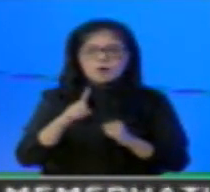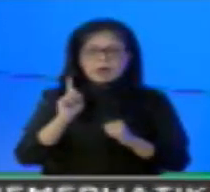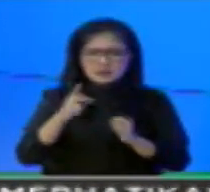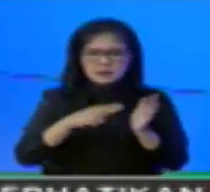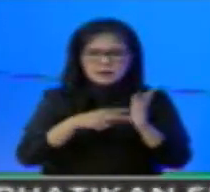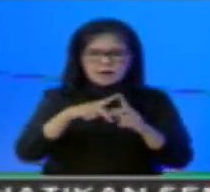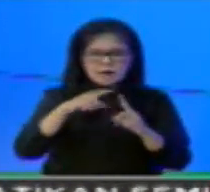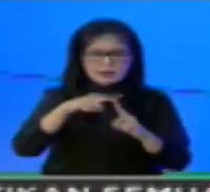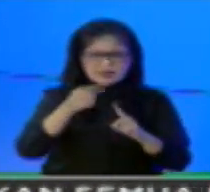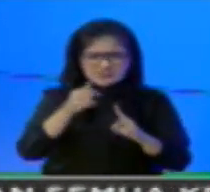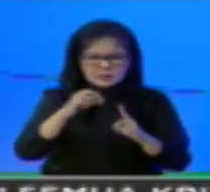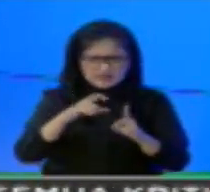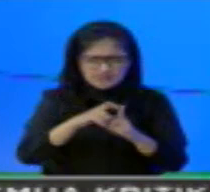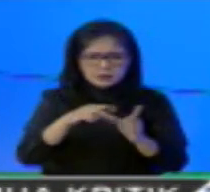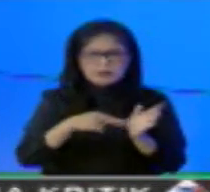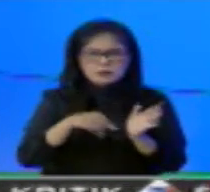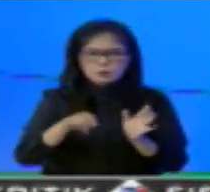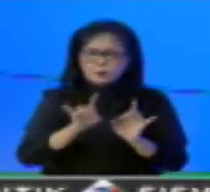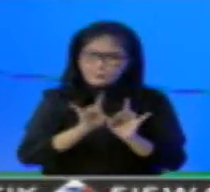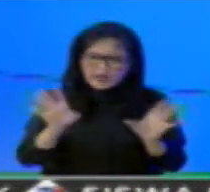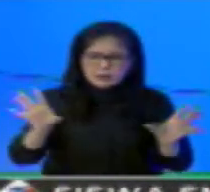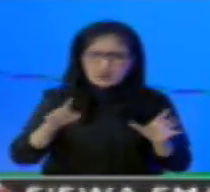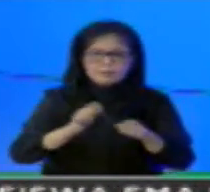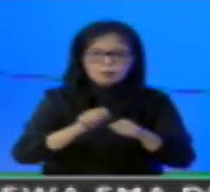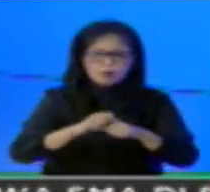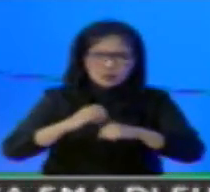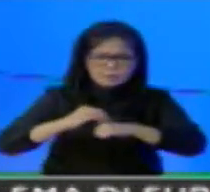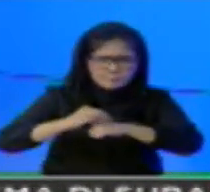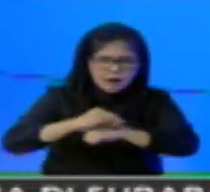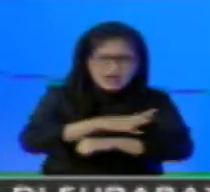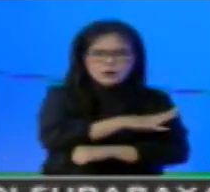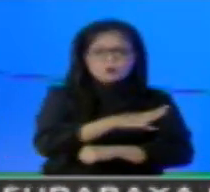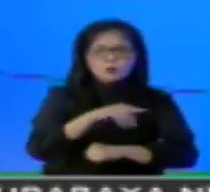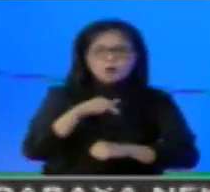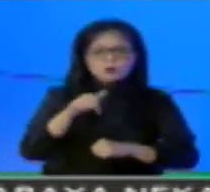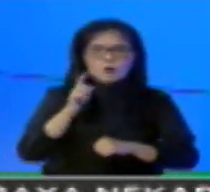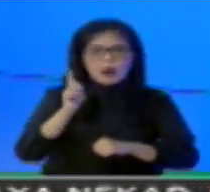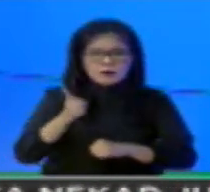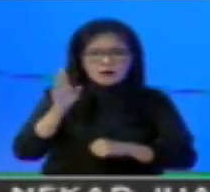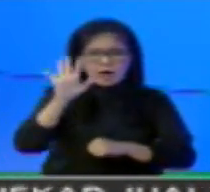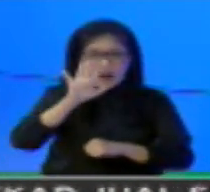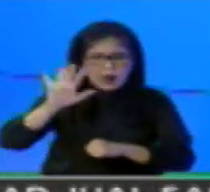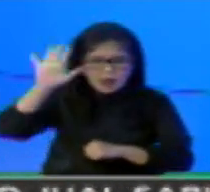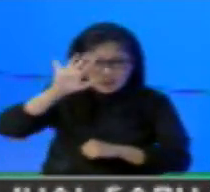berbeda. Memang polutan yang bisa juga terdapat di alam sehingga bisa menyebabkan